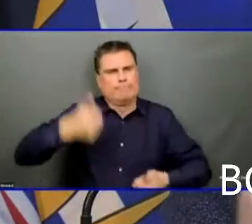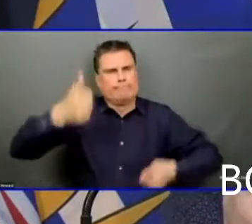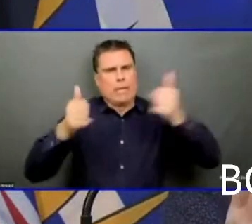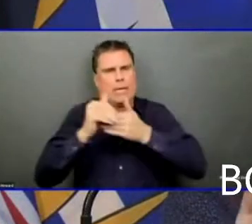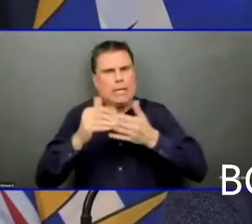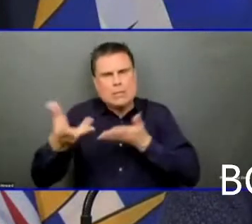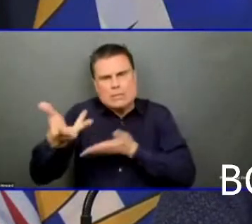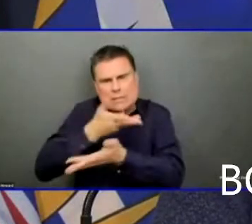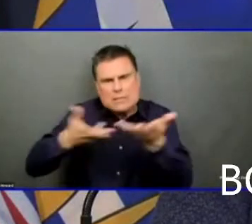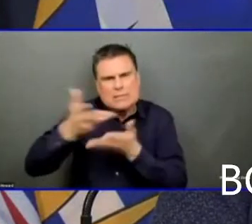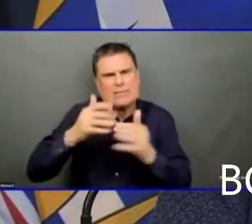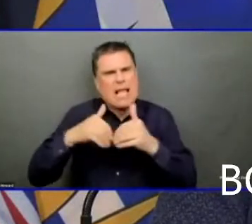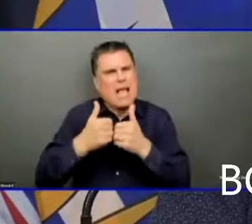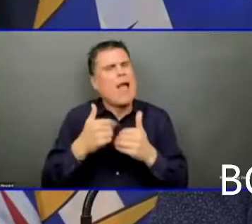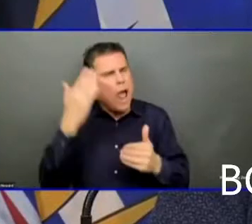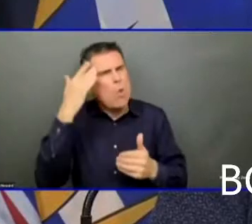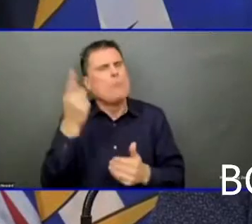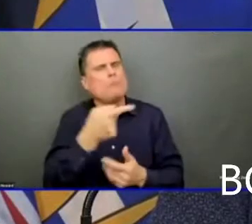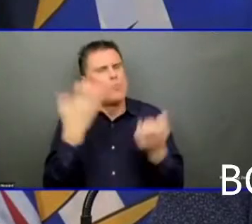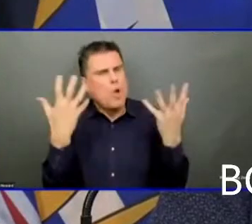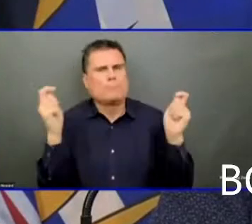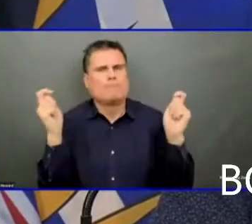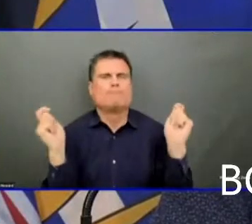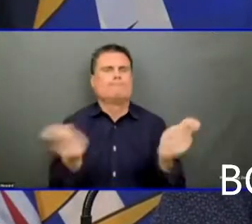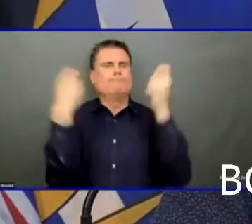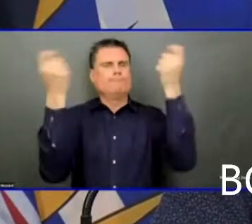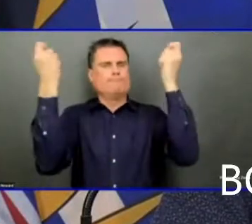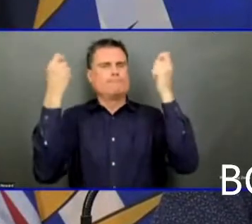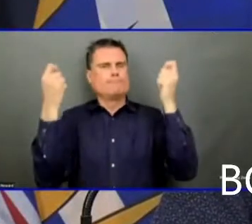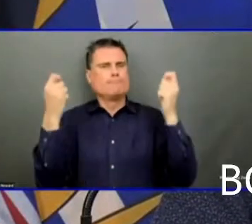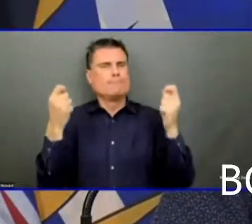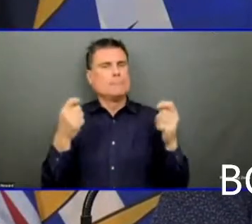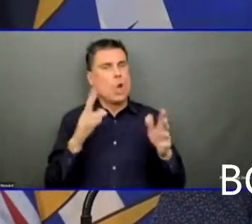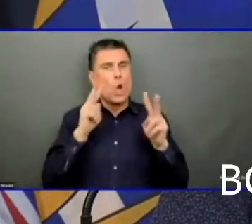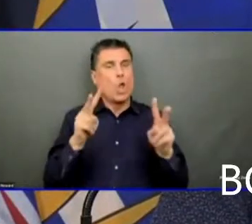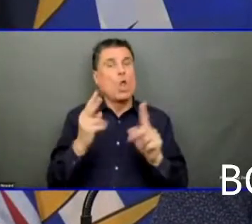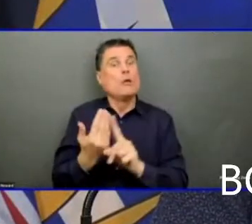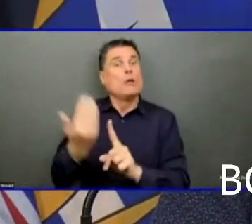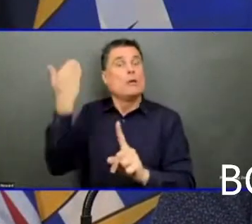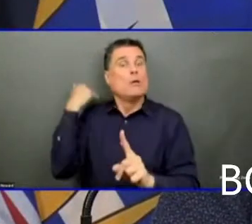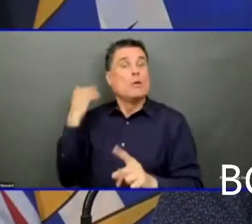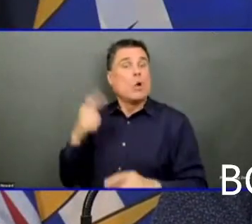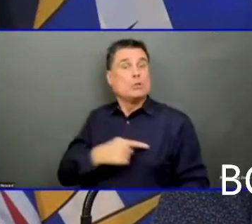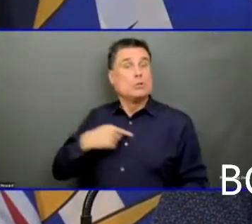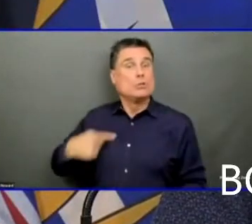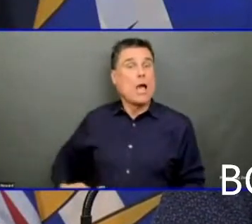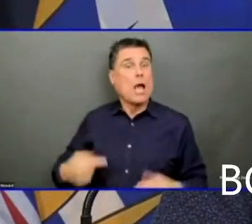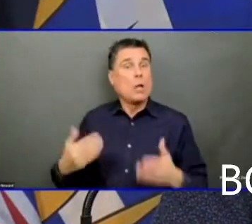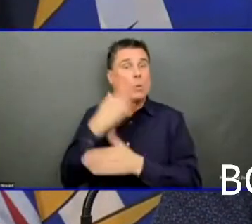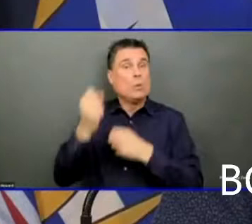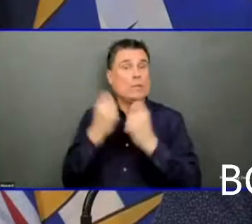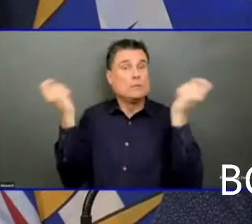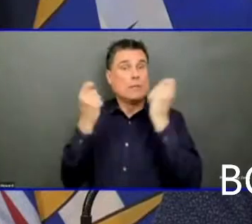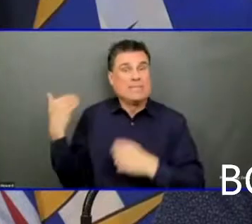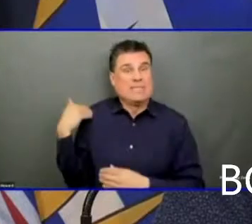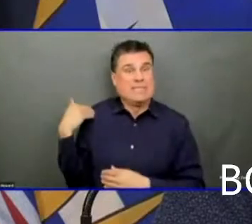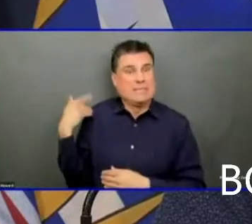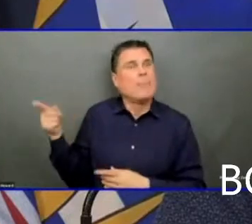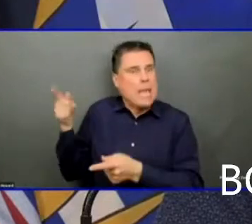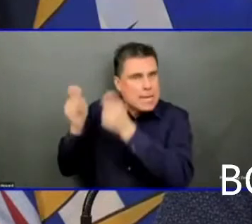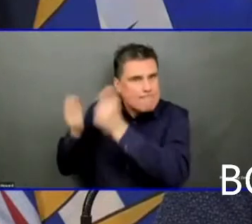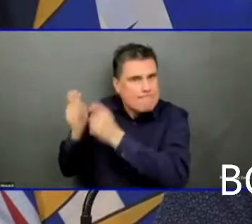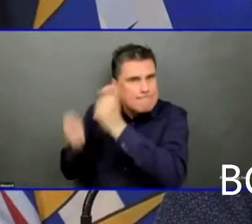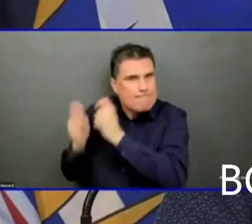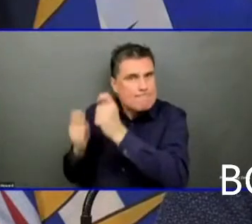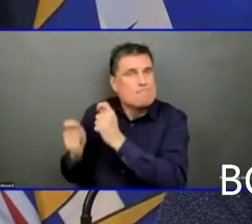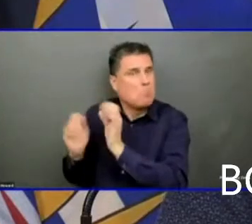that with Chinese New Year's. 我们已经看到了中国青年来大家是怎么庆祝的，如何安全的去庆